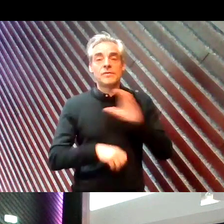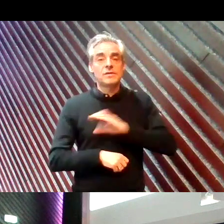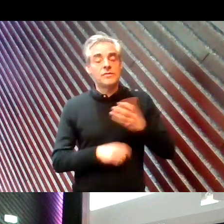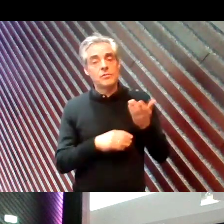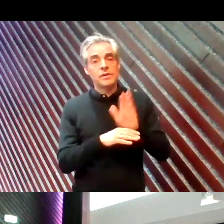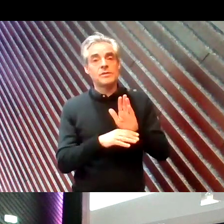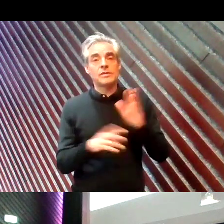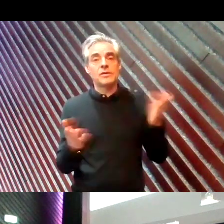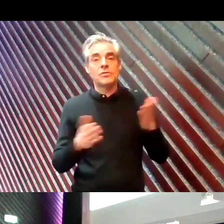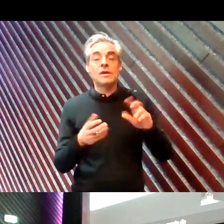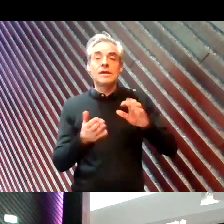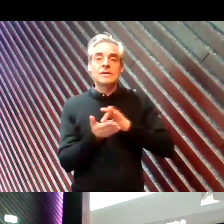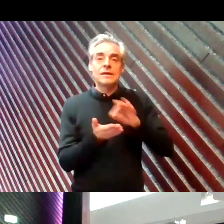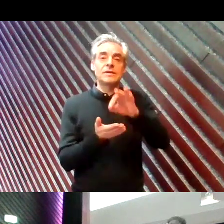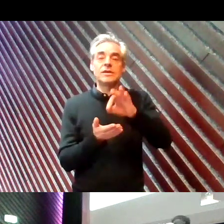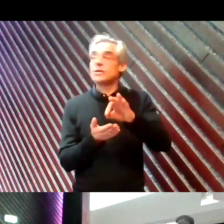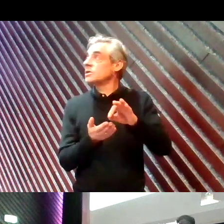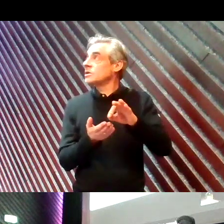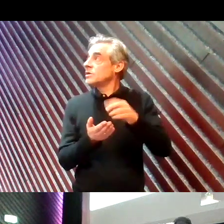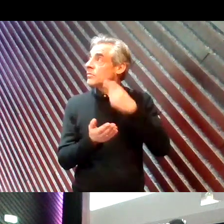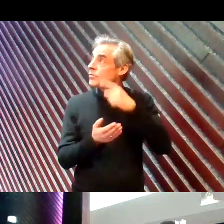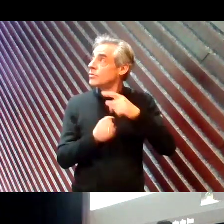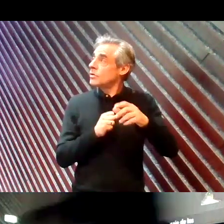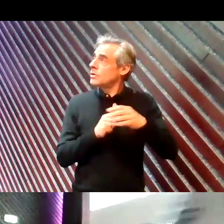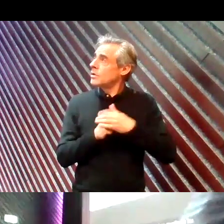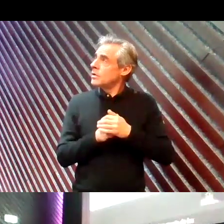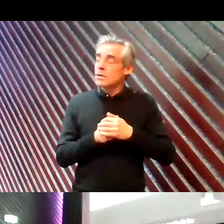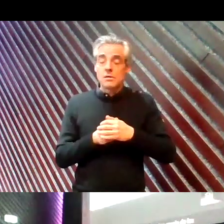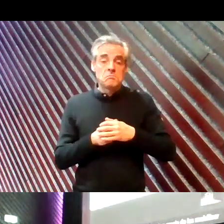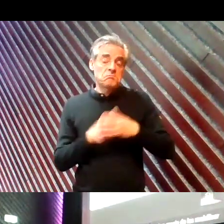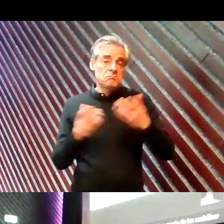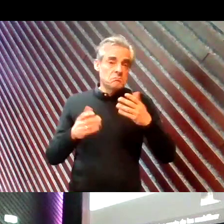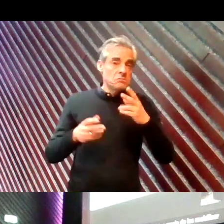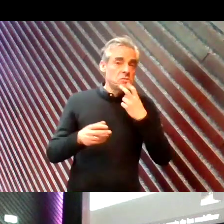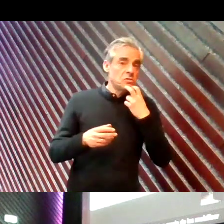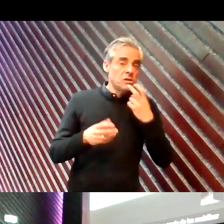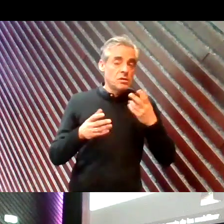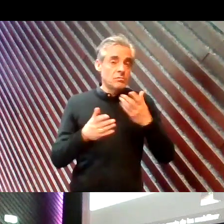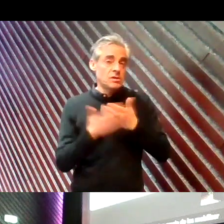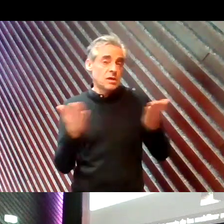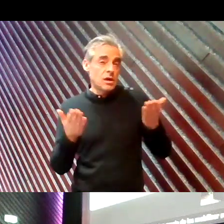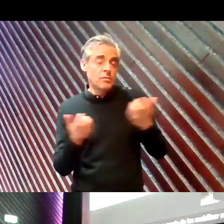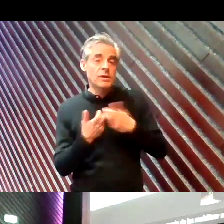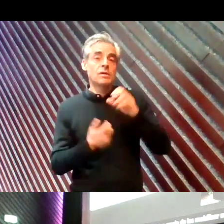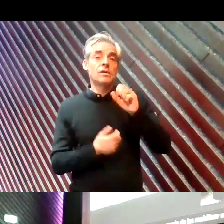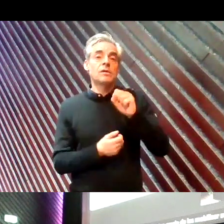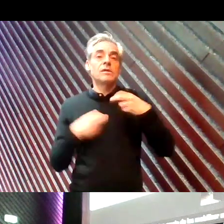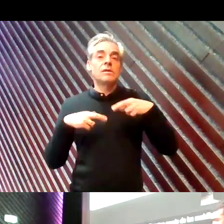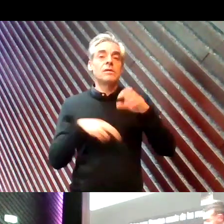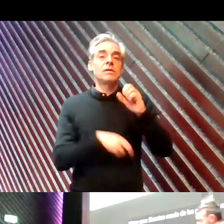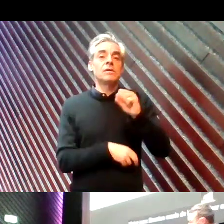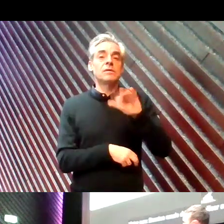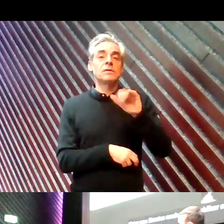il va nous parler un petit peu justement de leur stratégie, de leur levier pour mobiliser les citoyens sur des actions somme toute relativement simples parce qu'avec Stritco, il suffit de prendre une